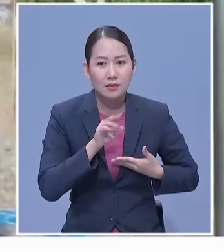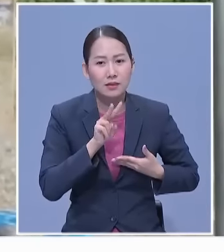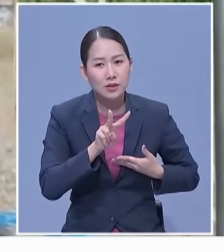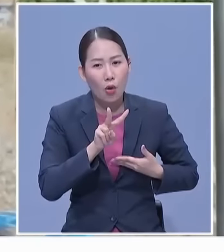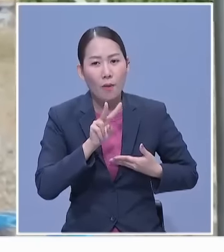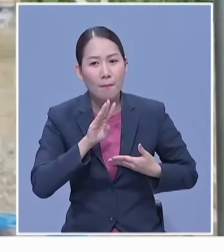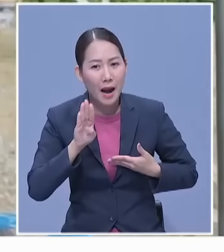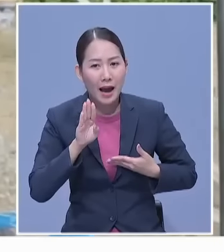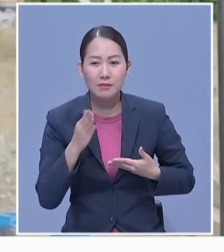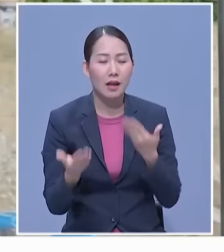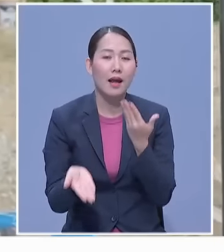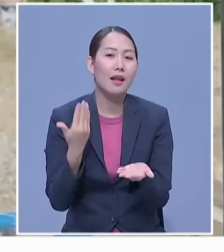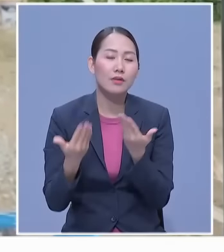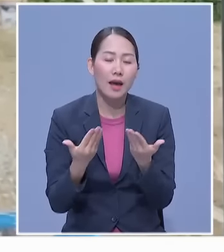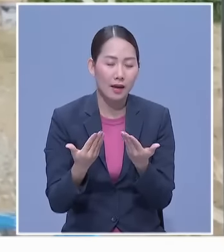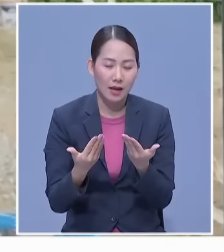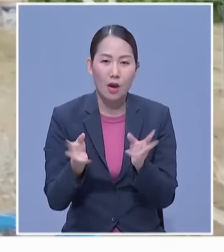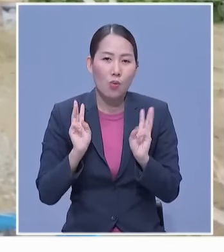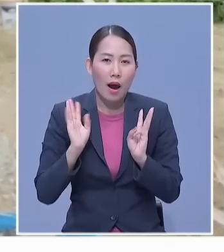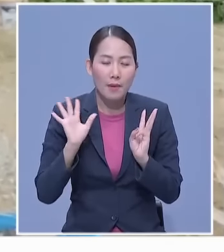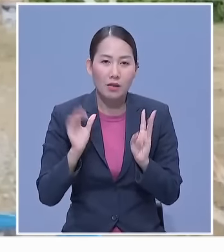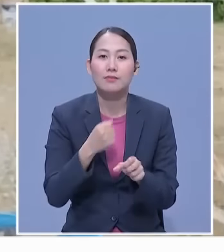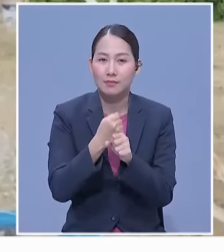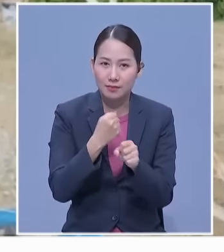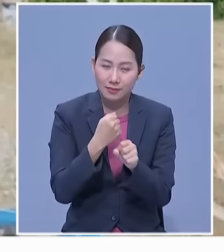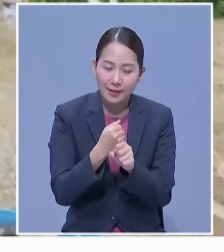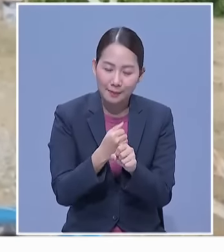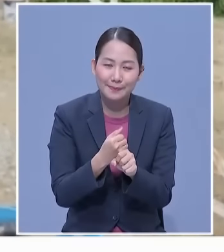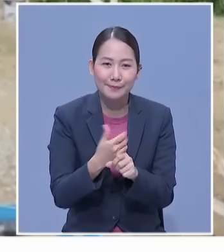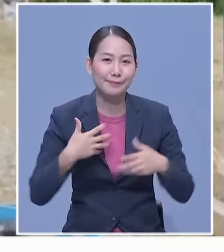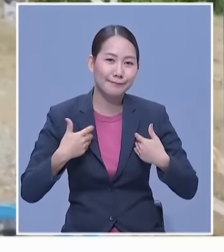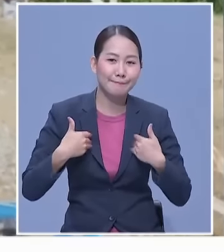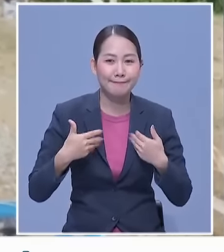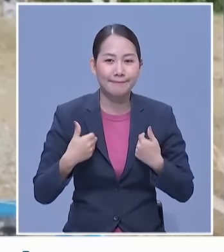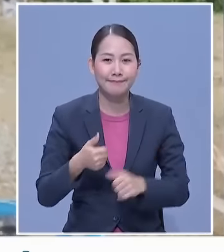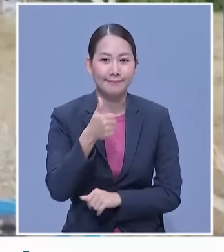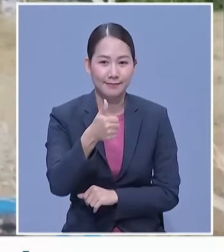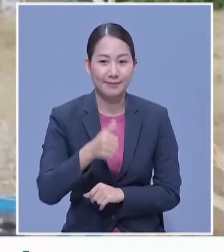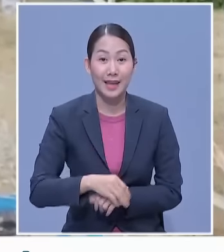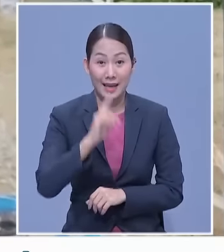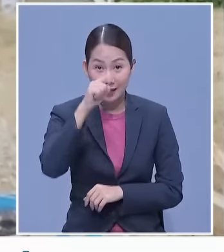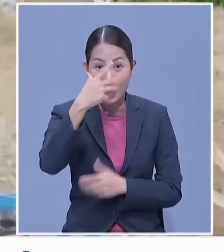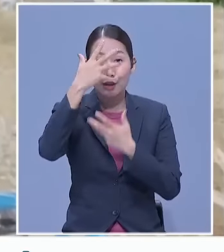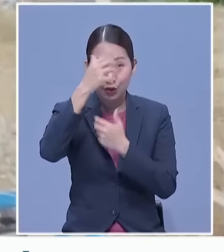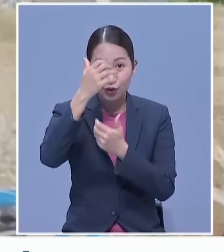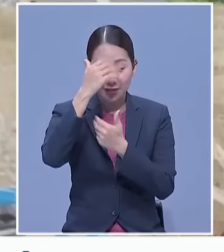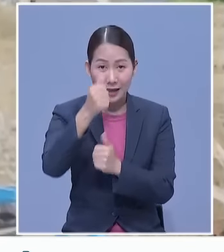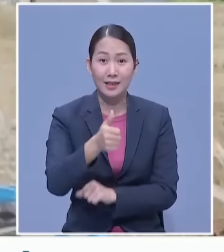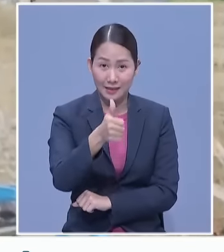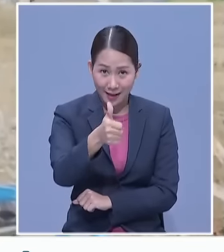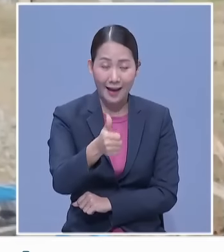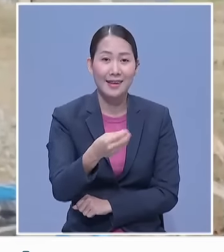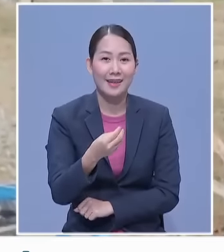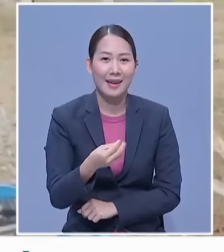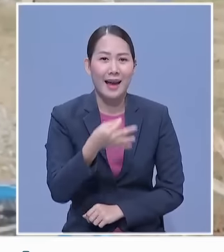ตักตักกินนานๆอืนะครับจะบอกทุกคนด้วยว่าถ้าสนใจตัวตัวเนี้ยมันก็คือว่าจะได้กินนานๆ